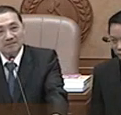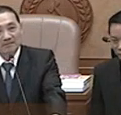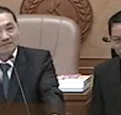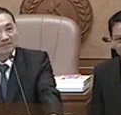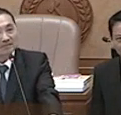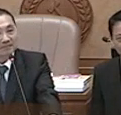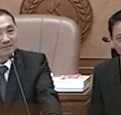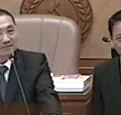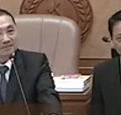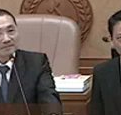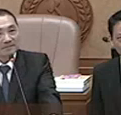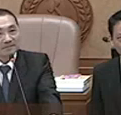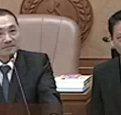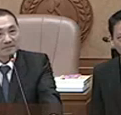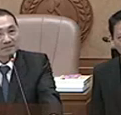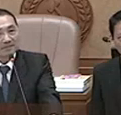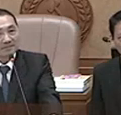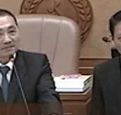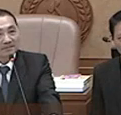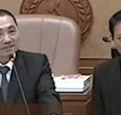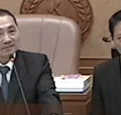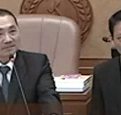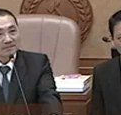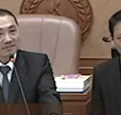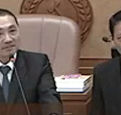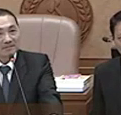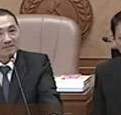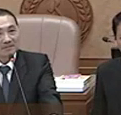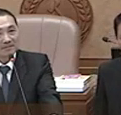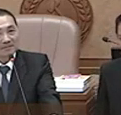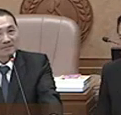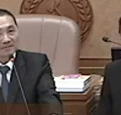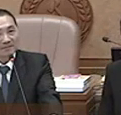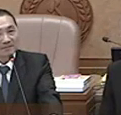一，比劳基法还好了，加一以及补一，所以两个都可以。